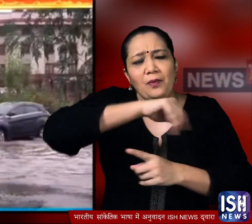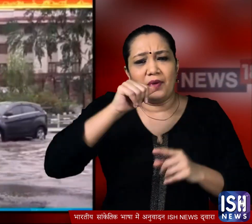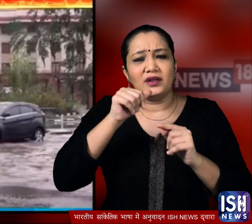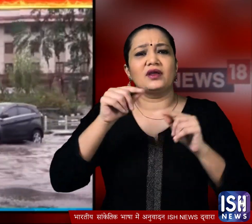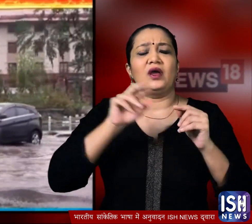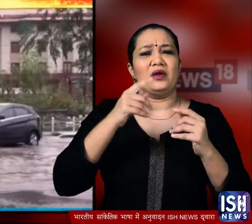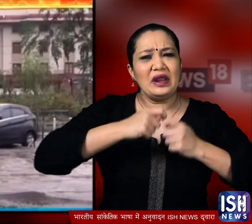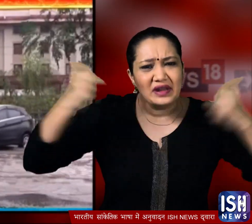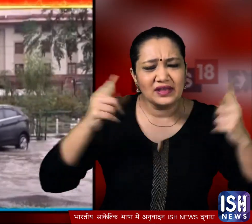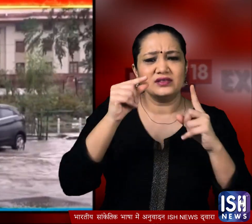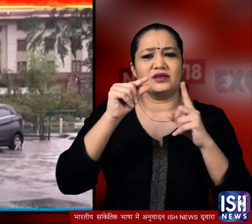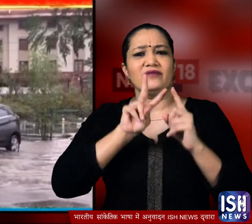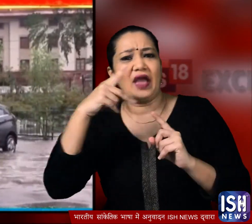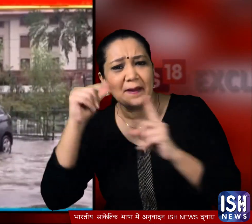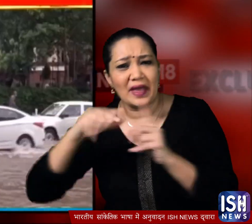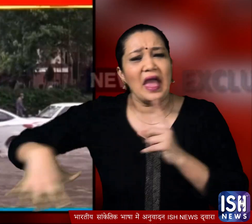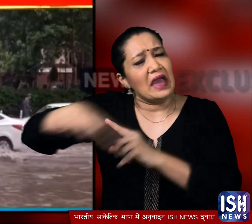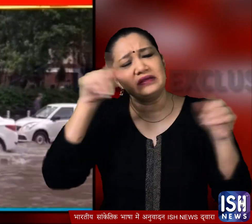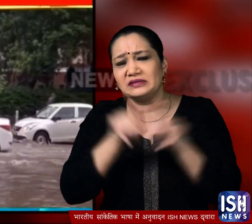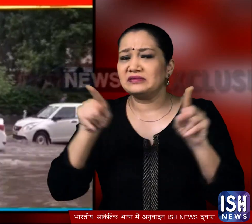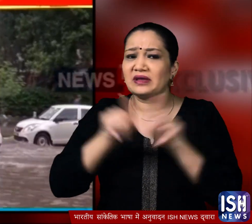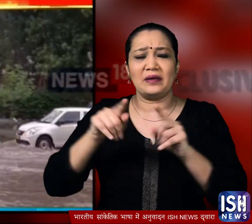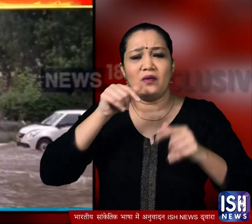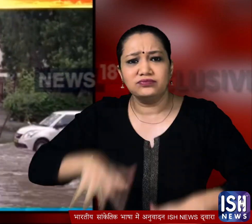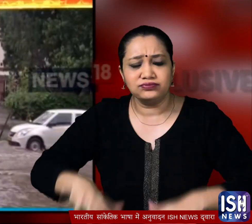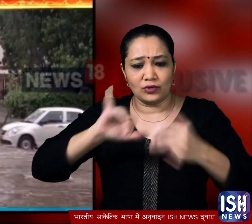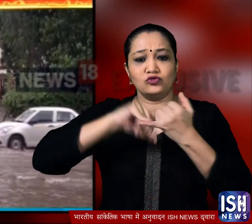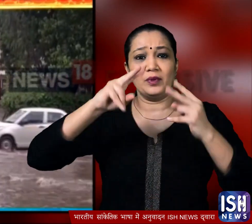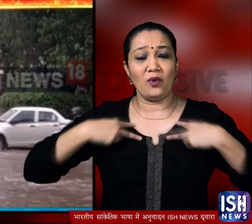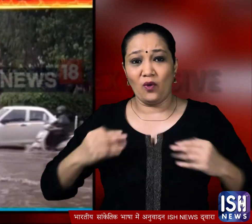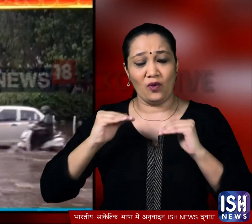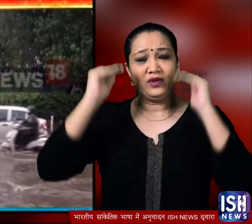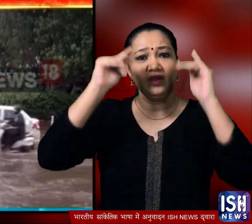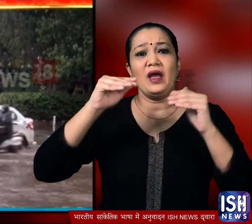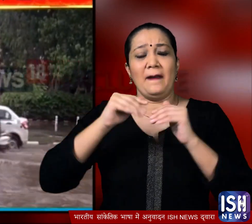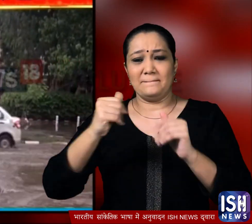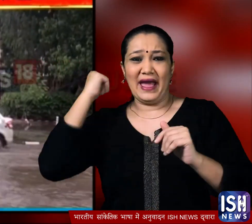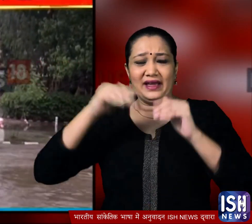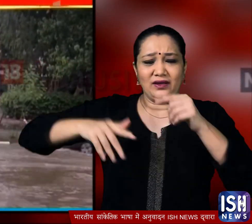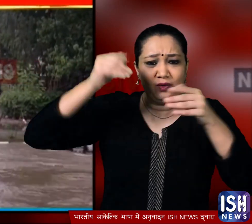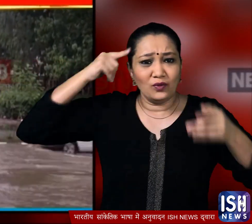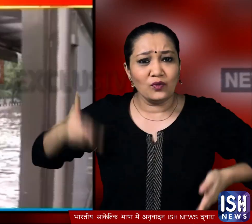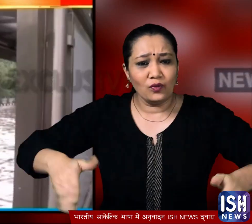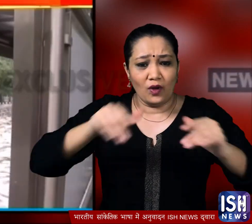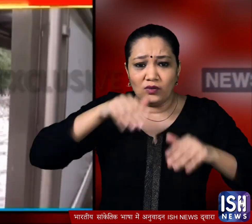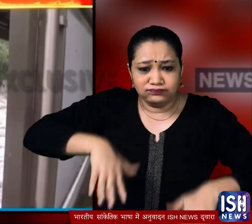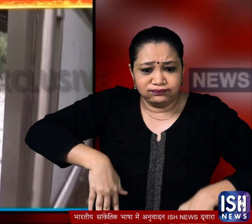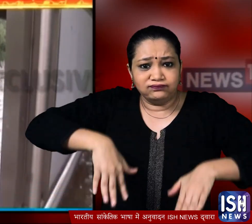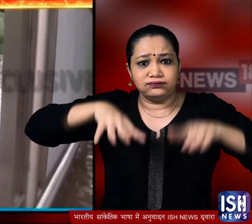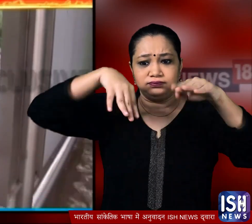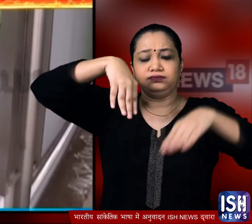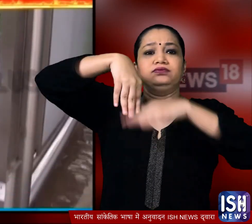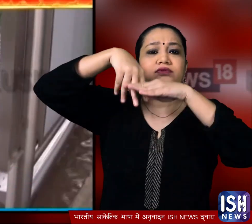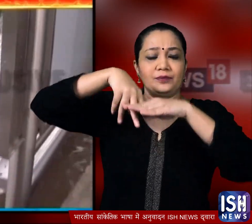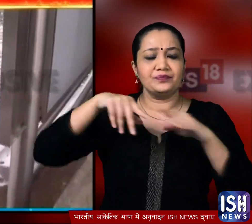और वीआईपी इलाके तक मौसम की मार से नहीं बचे। सुप्रीम कोर्ट के पीछे से गुजरने वाली मथुरा रोड में तो घुटनों तक पानी भर गया। सड़क किनारे बना